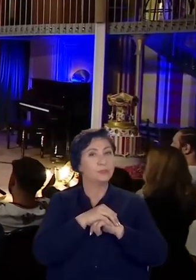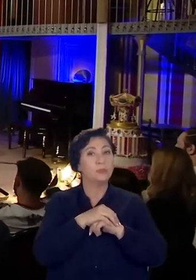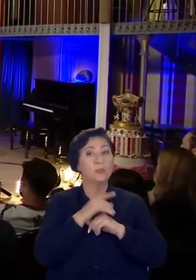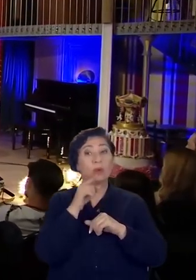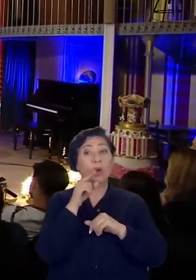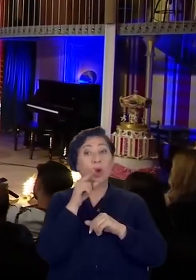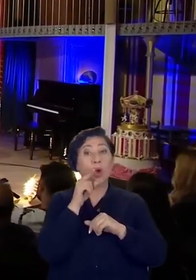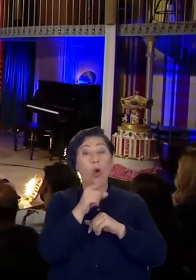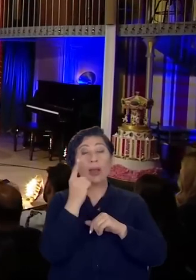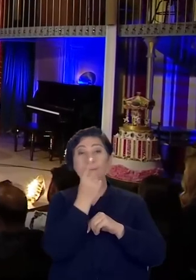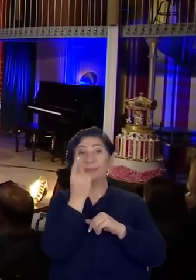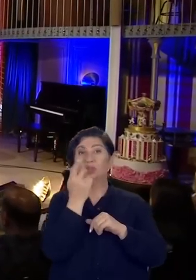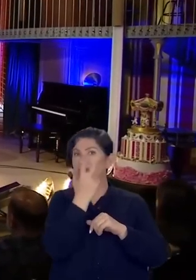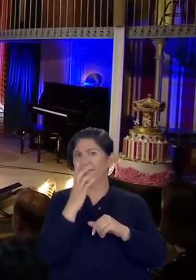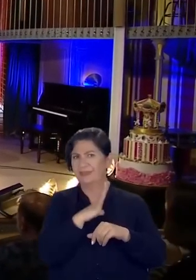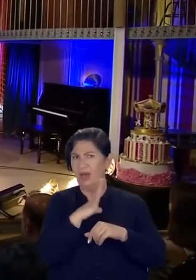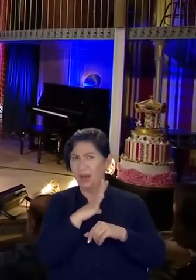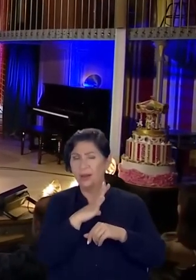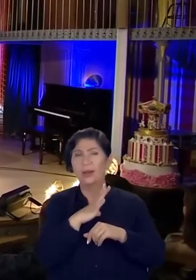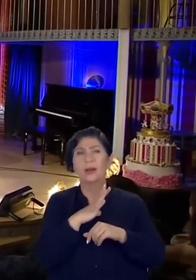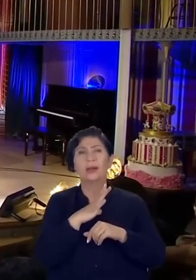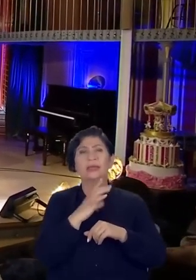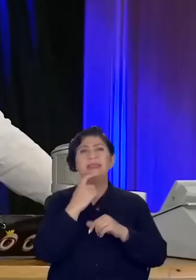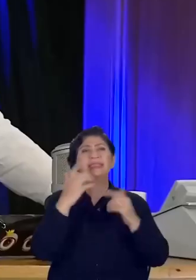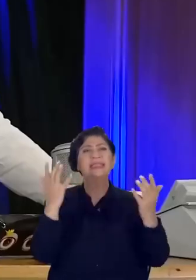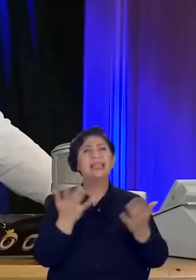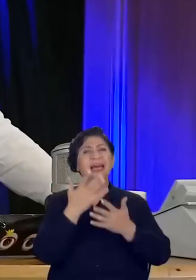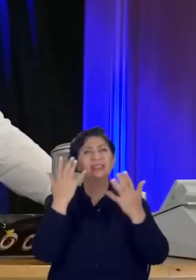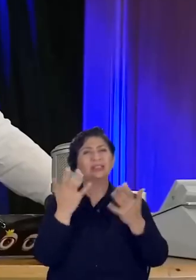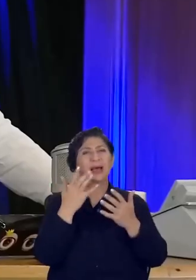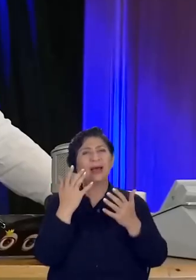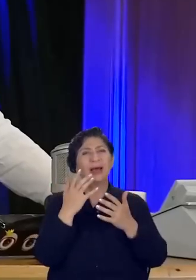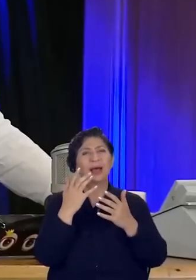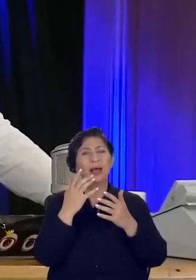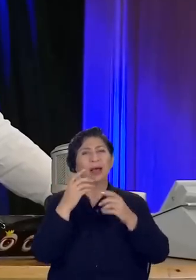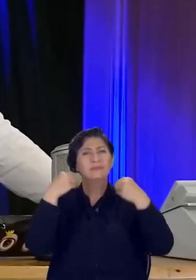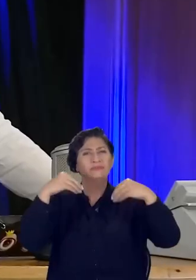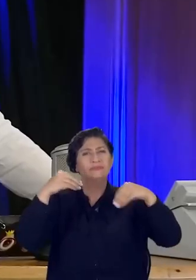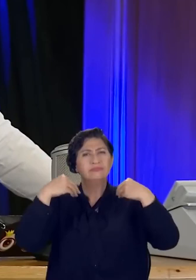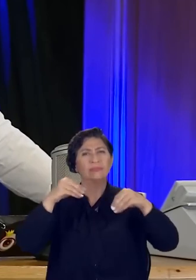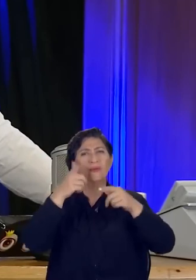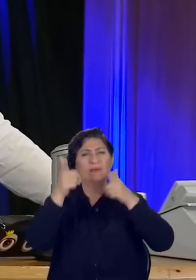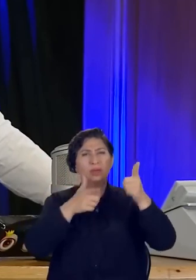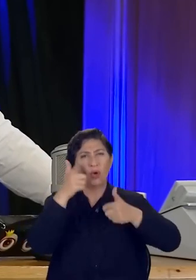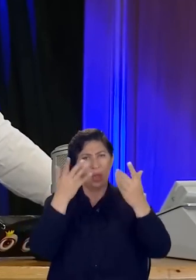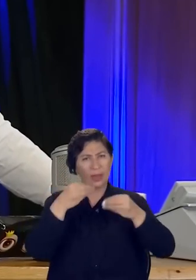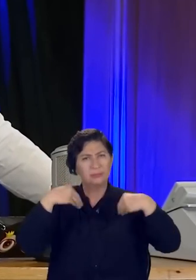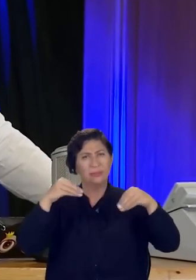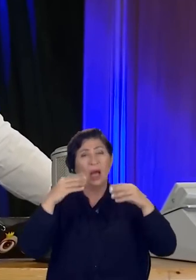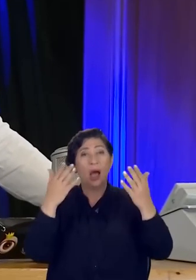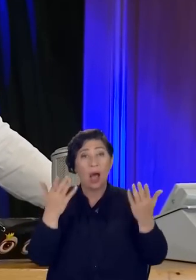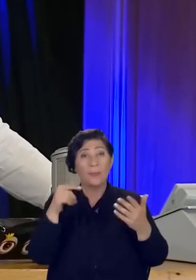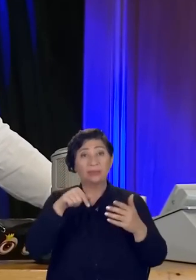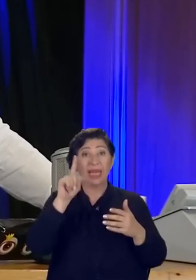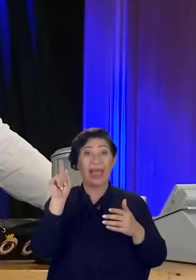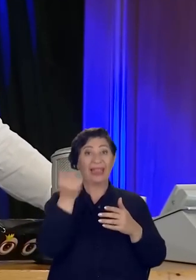Öyle Meşk Oldum diye bir şarkısı var. Evet. Yıllarca porno store'larda satıldı video olarak. Ama